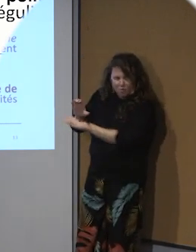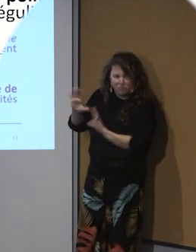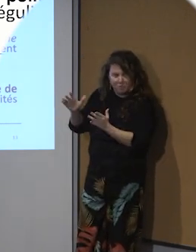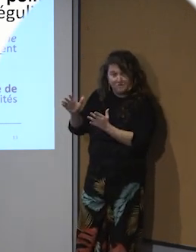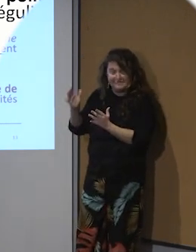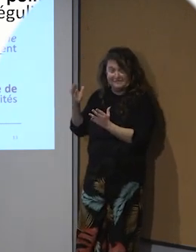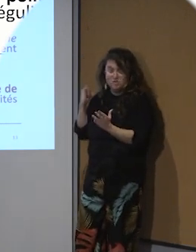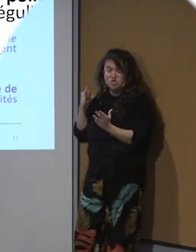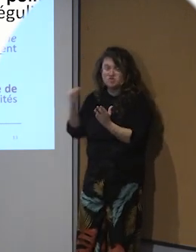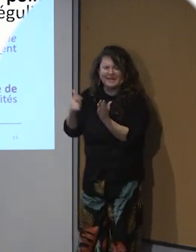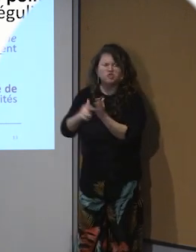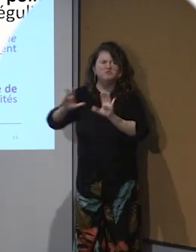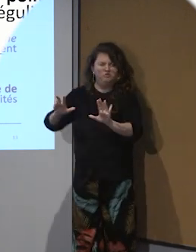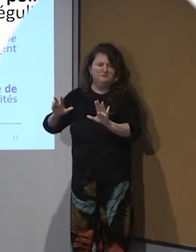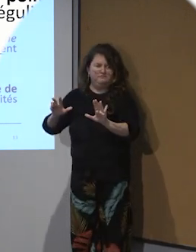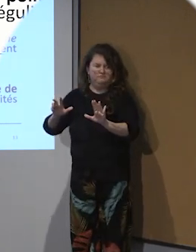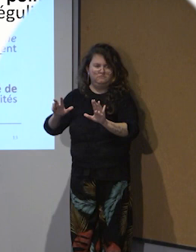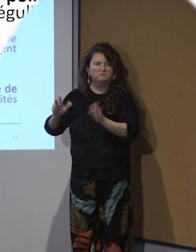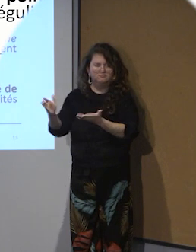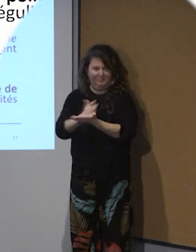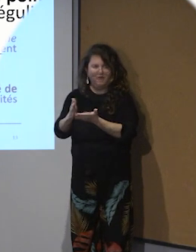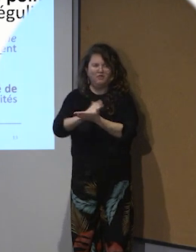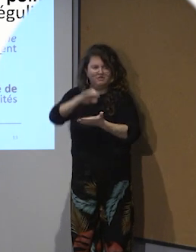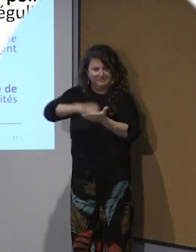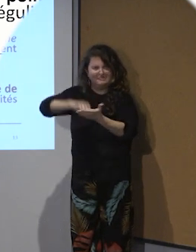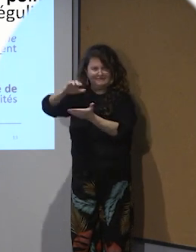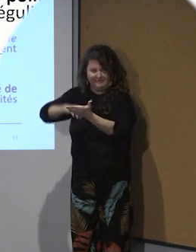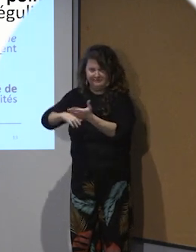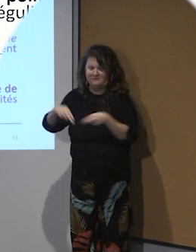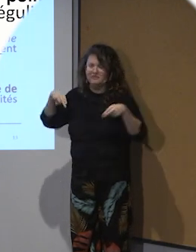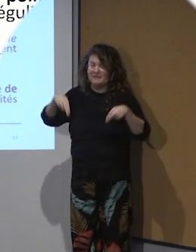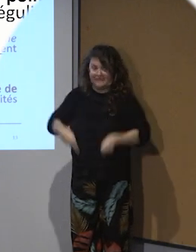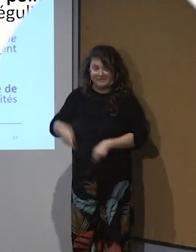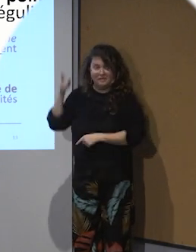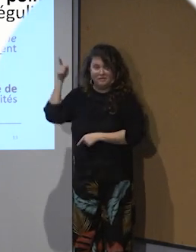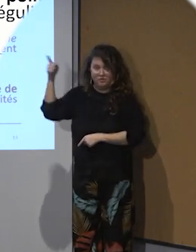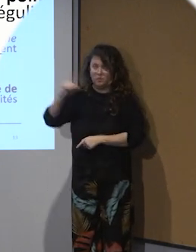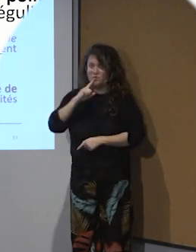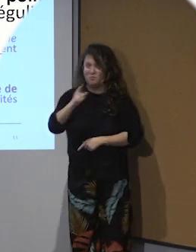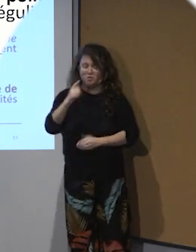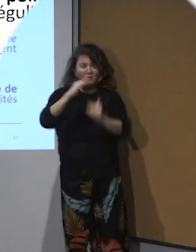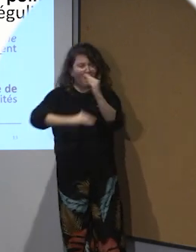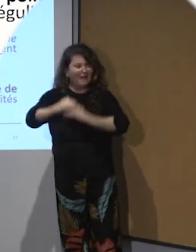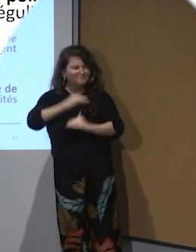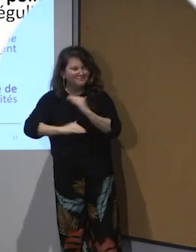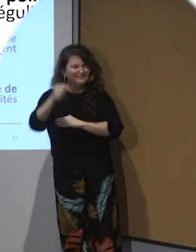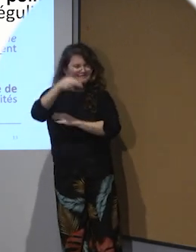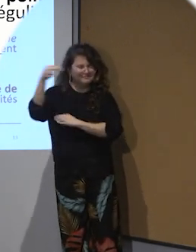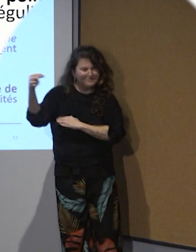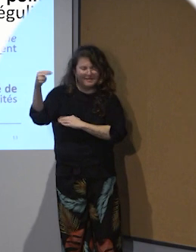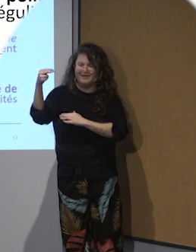Le ministère de la Santé a commandé un rapport intitulé « Programme national de prévention par les activités physiques et sportives ».